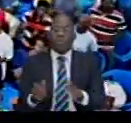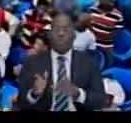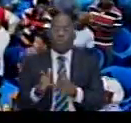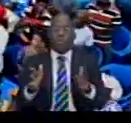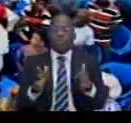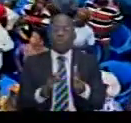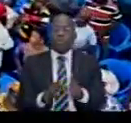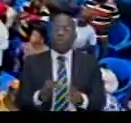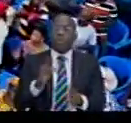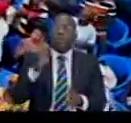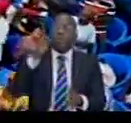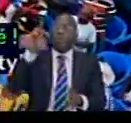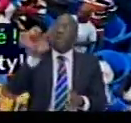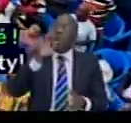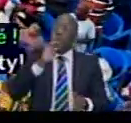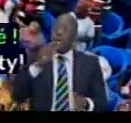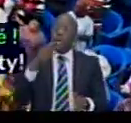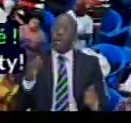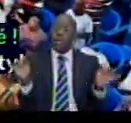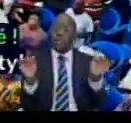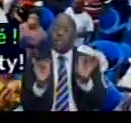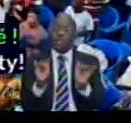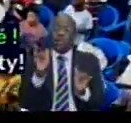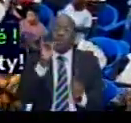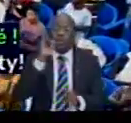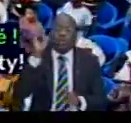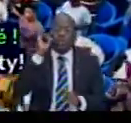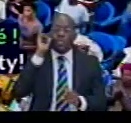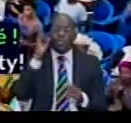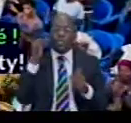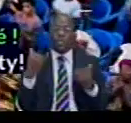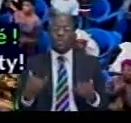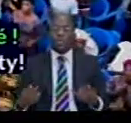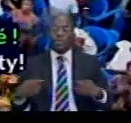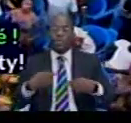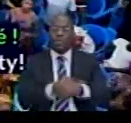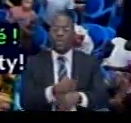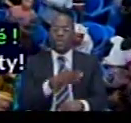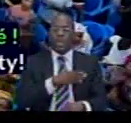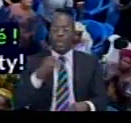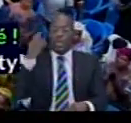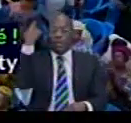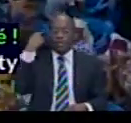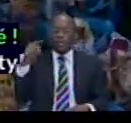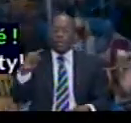Jésus, tu es la même hier, aujourd'hui pour l'éternité.